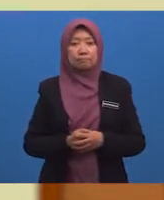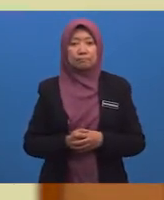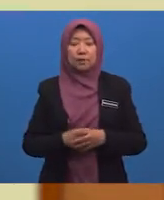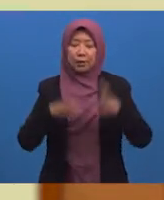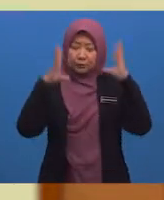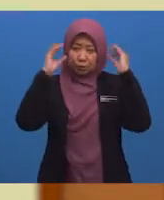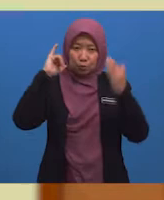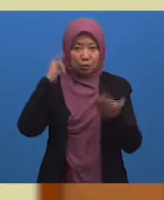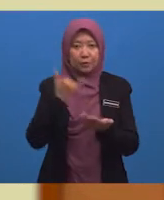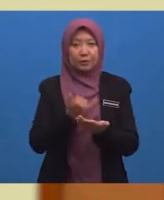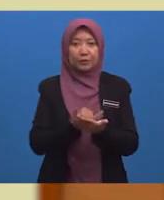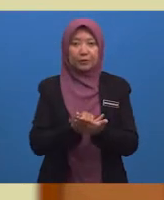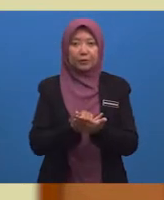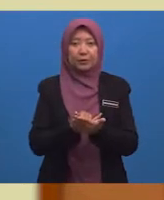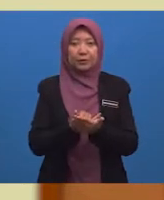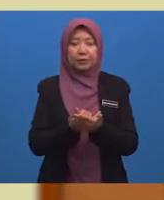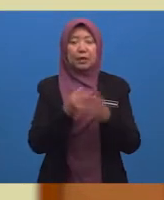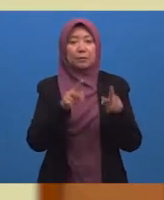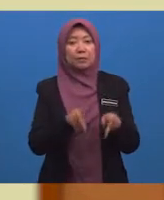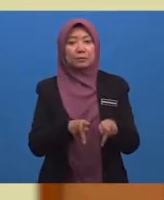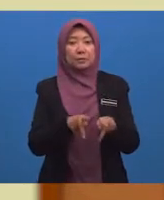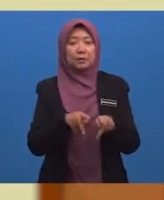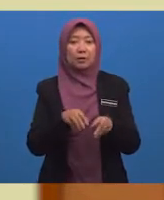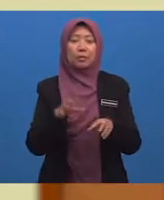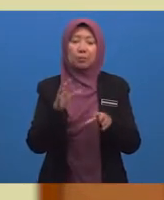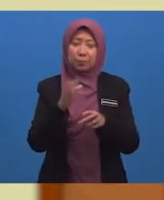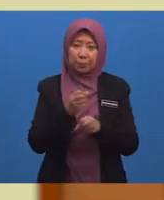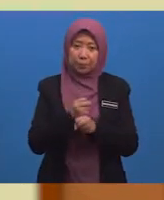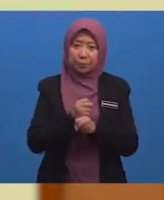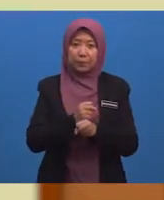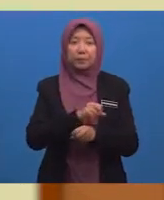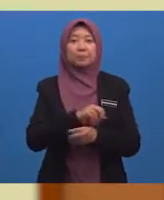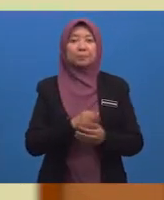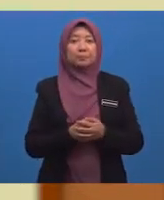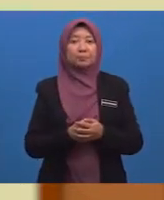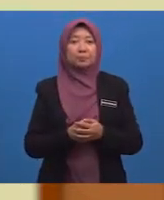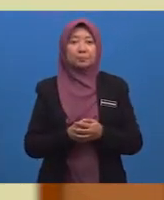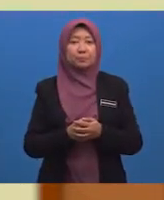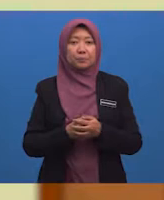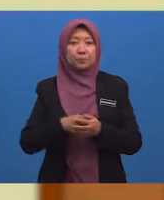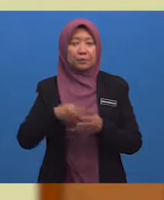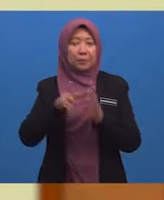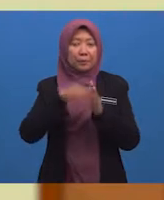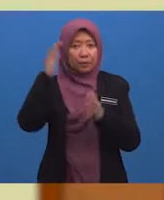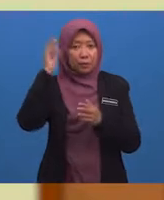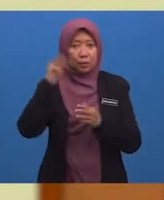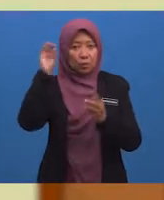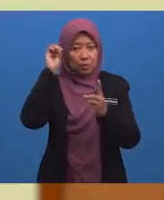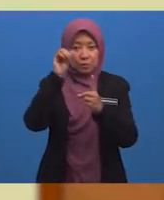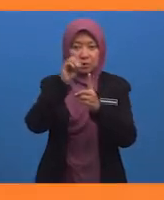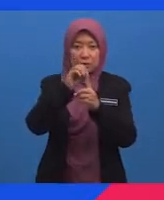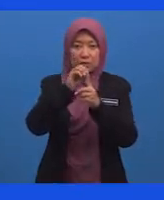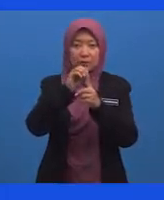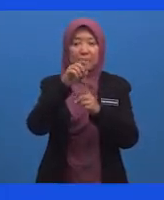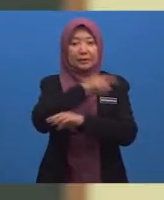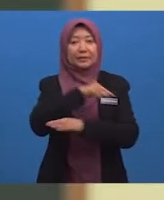Cikgu yakin para pelajar sekalian mampu untuk menguasai hasil objektif pembelajaran kita pada hari ini.